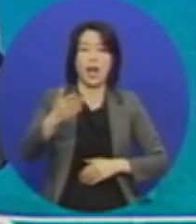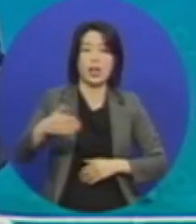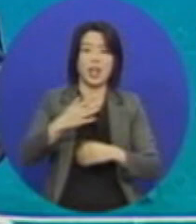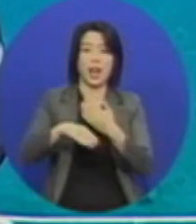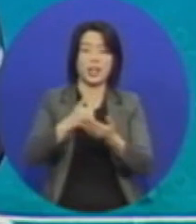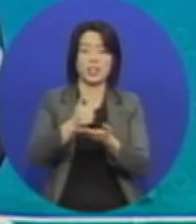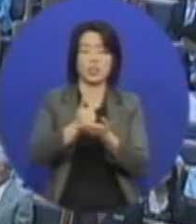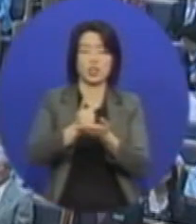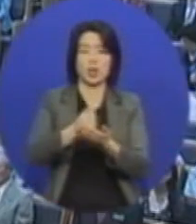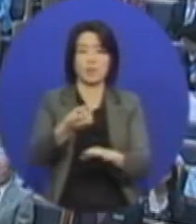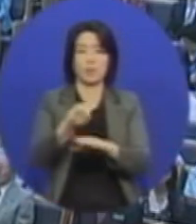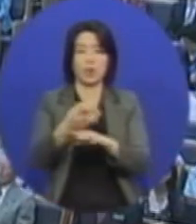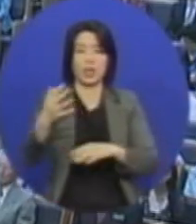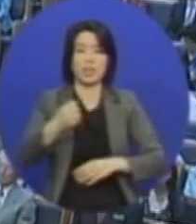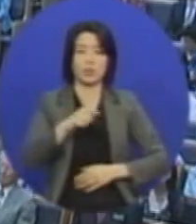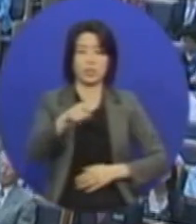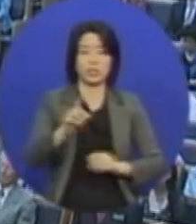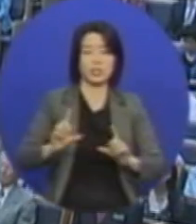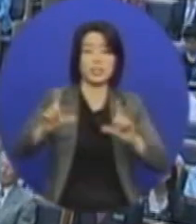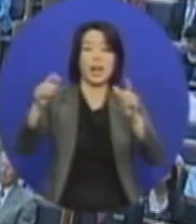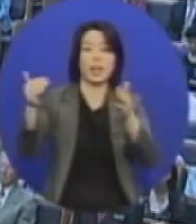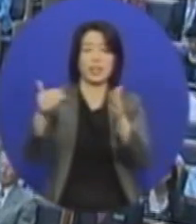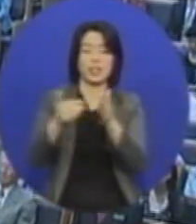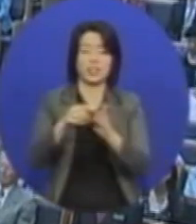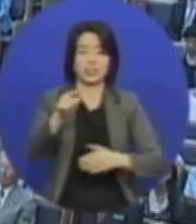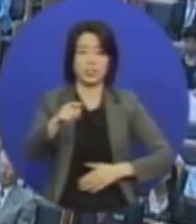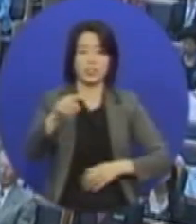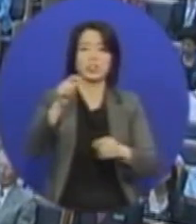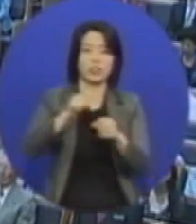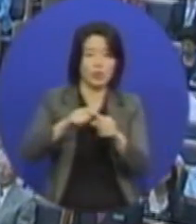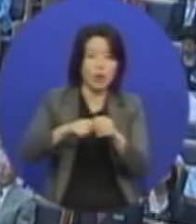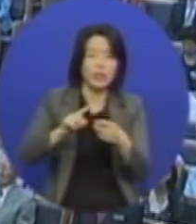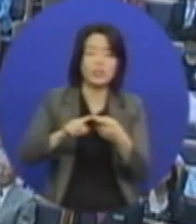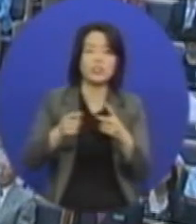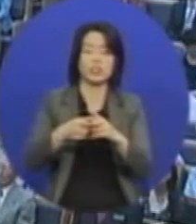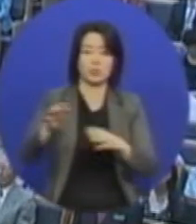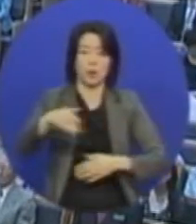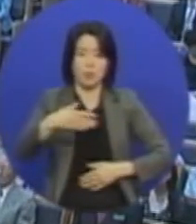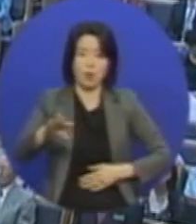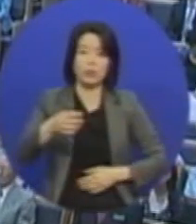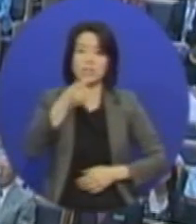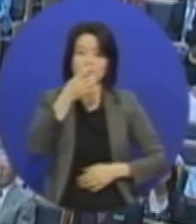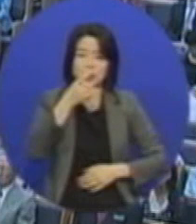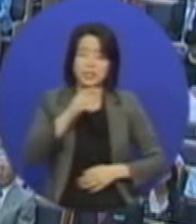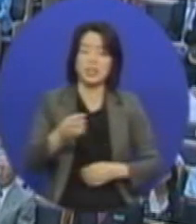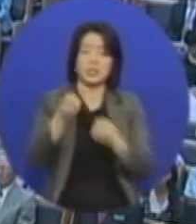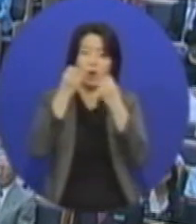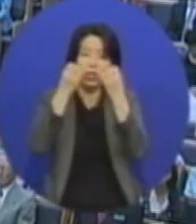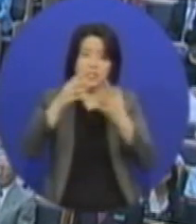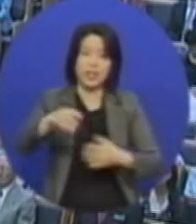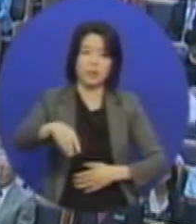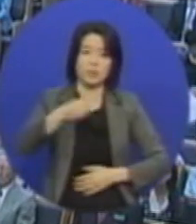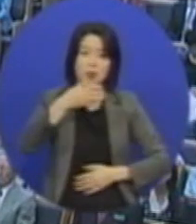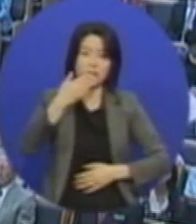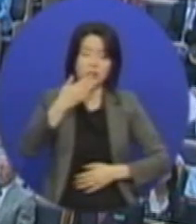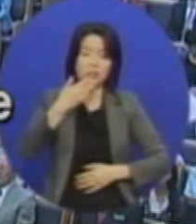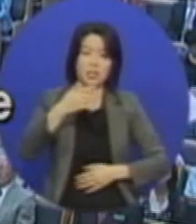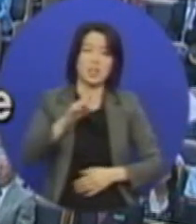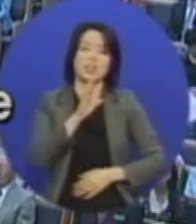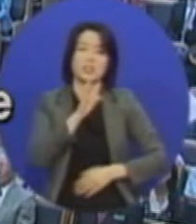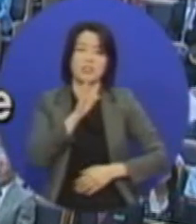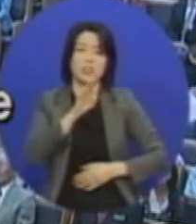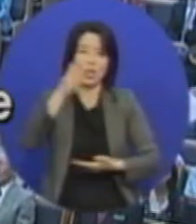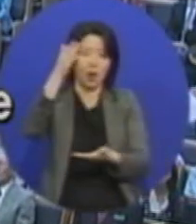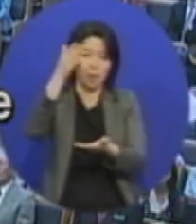가져 오는 그날까지 그것을 떡으로 해서 먹든지 복권 꼭 씩으로 해 먹든지 생 이삭을 먹든지 절대